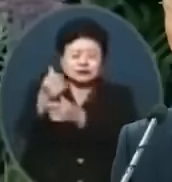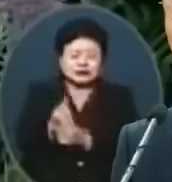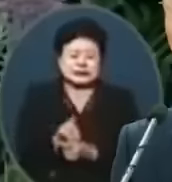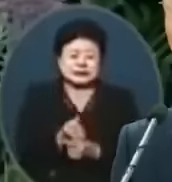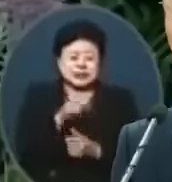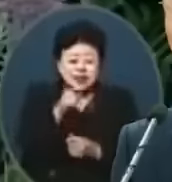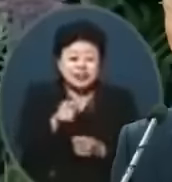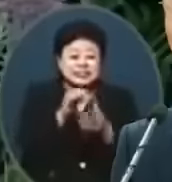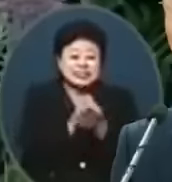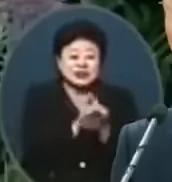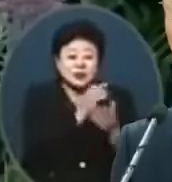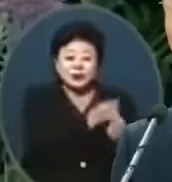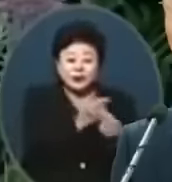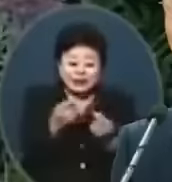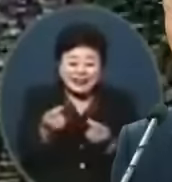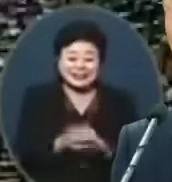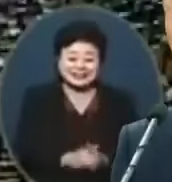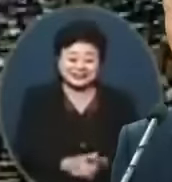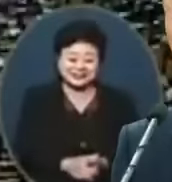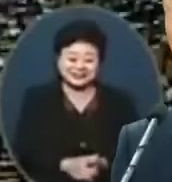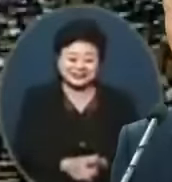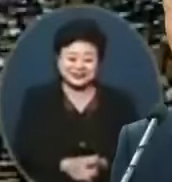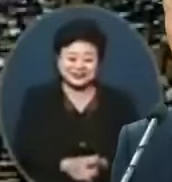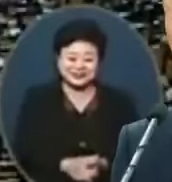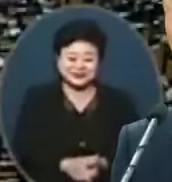것이 기도인 것입니다.